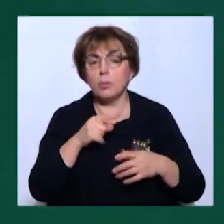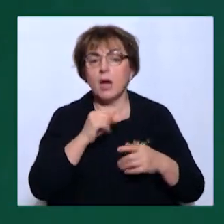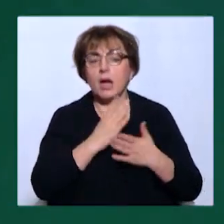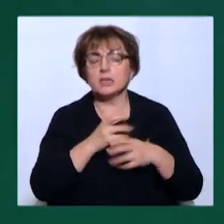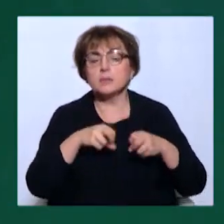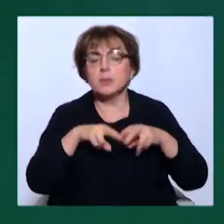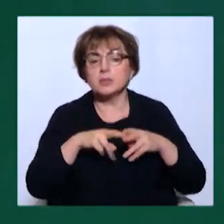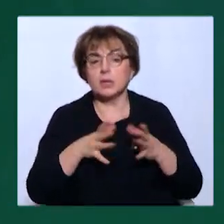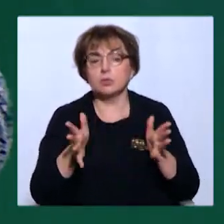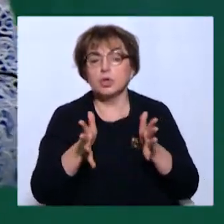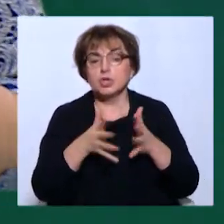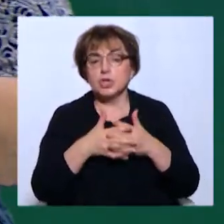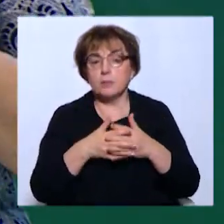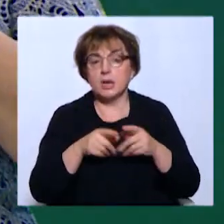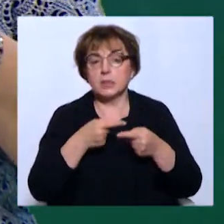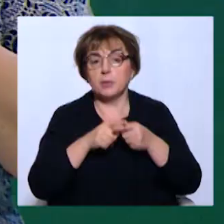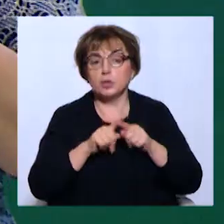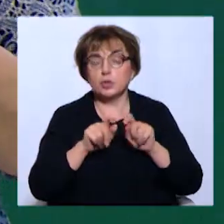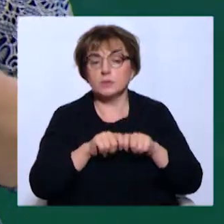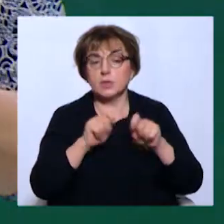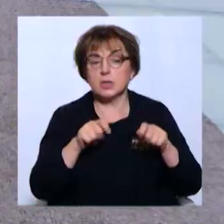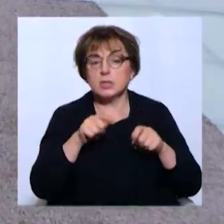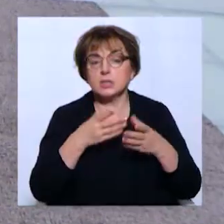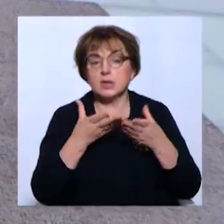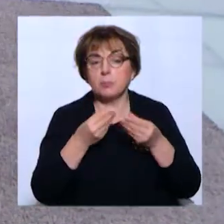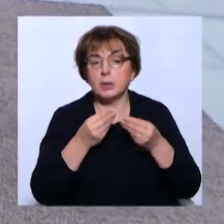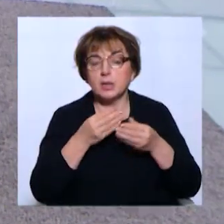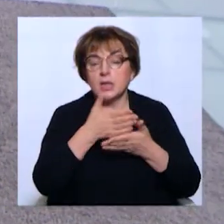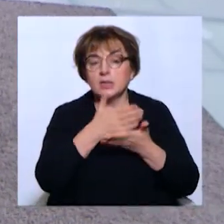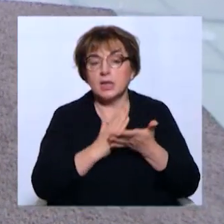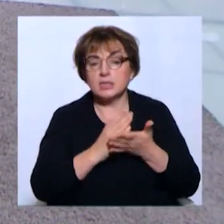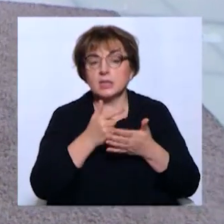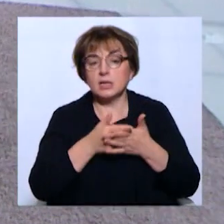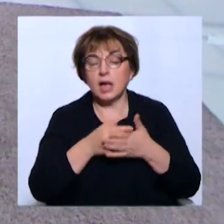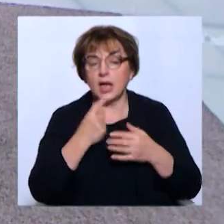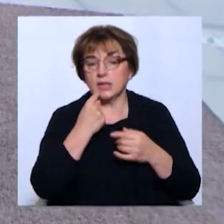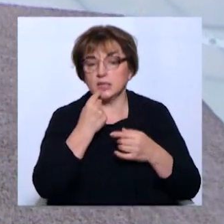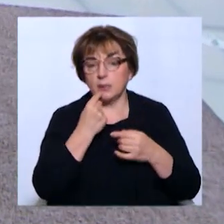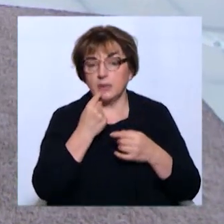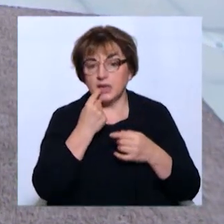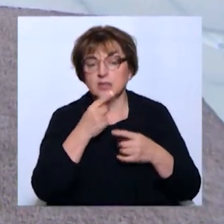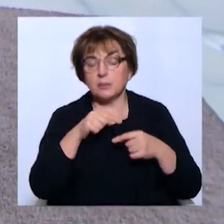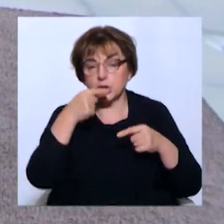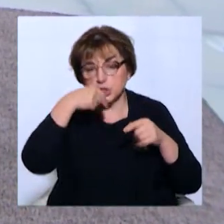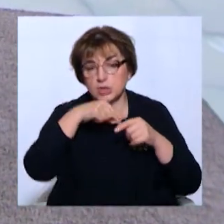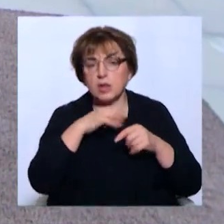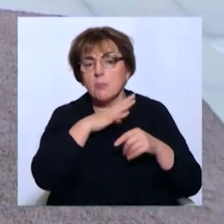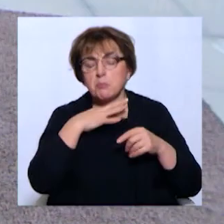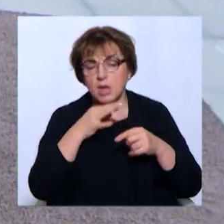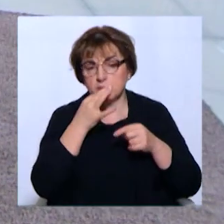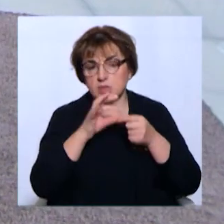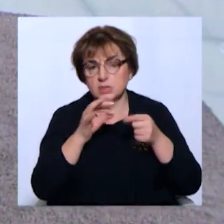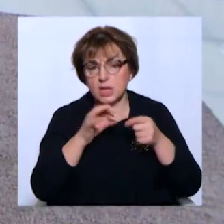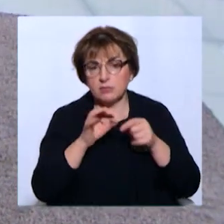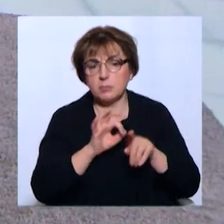შემაერთებელი ქსოვილისგან არის შექმნილი, ის რბილი ნაწილია კბილის და მასში არის სისხლძარღვები და ნერვები.